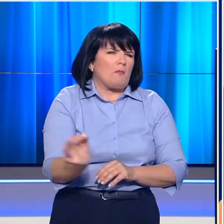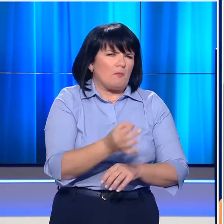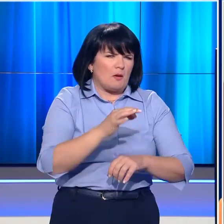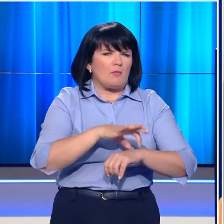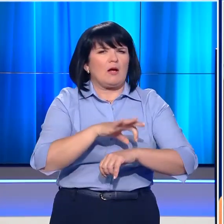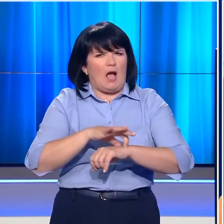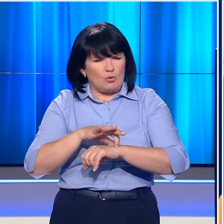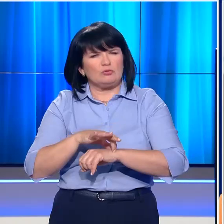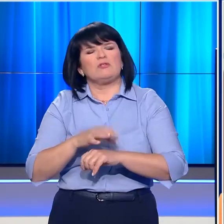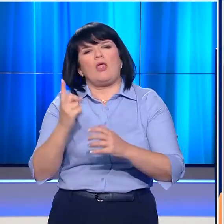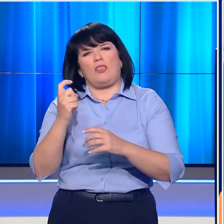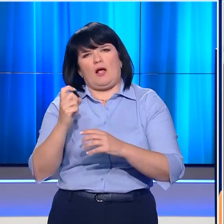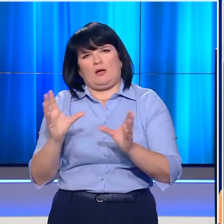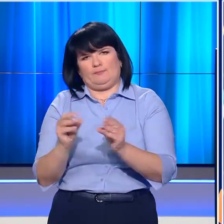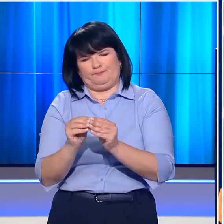στα 10.